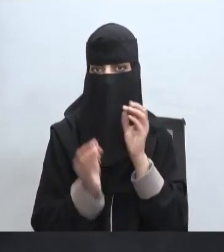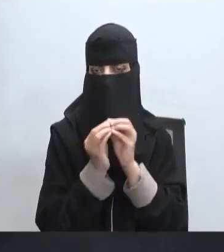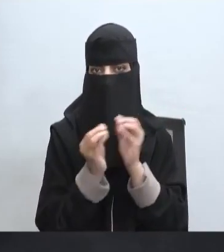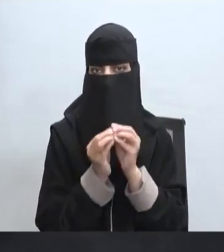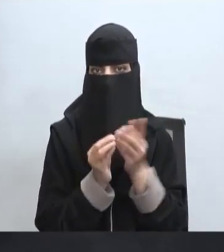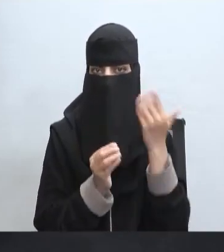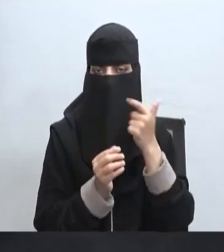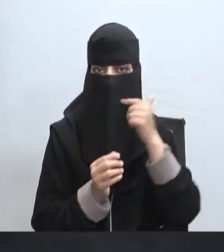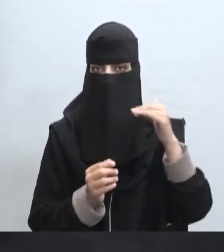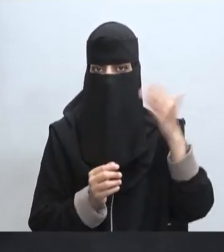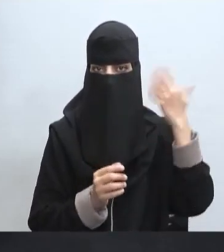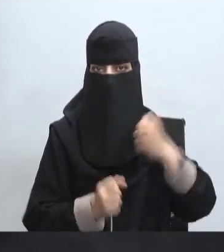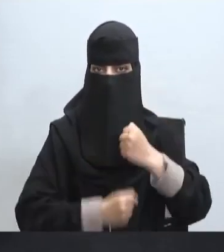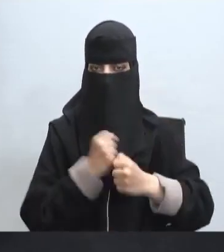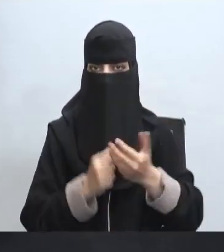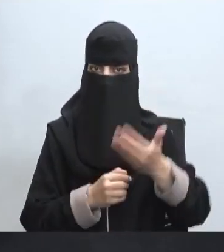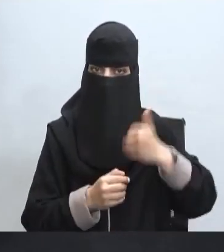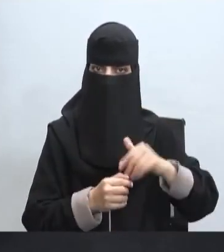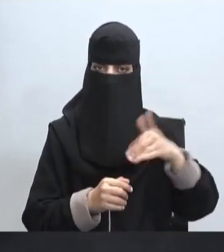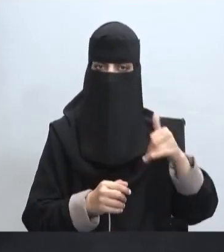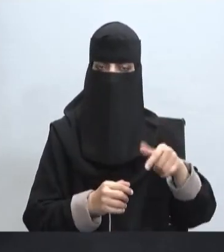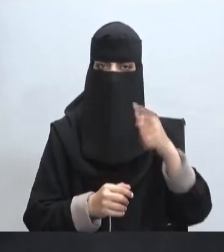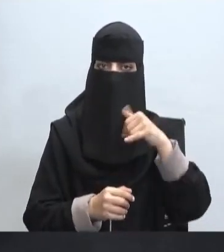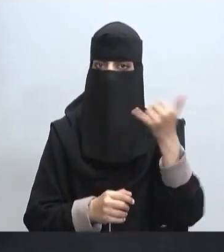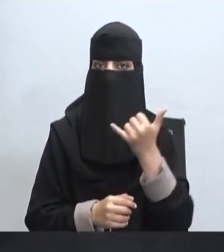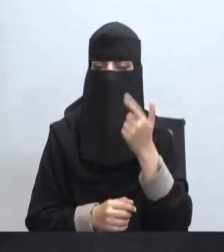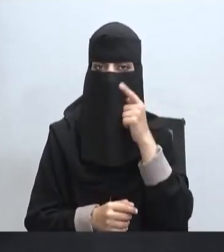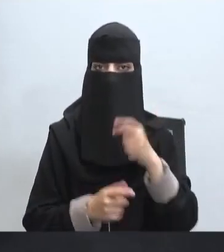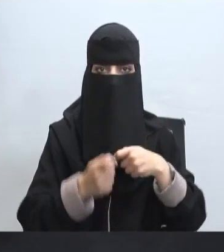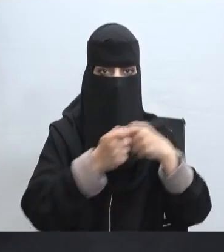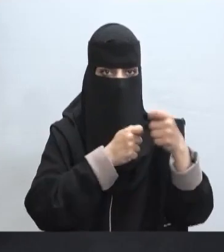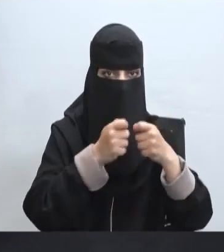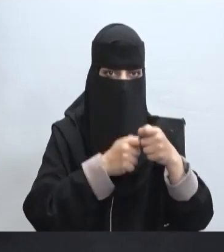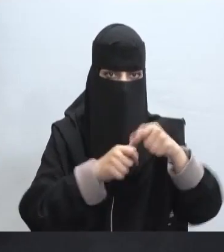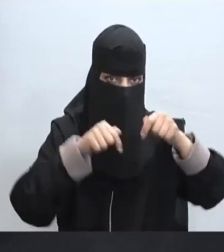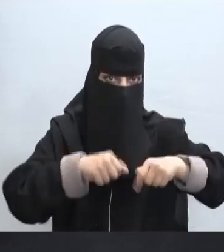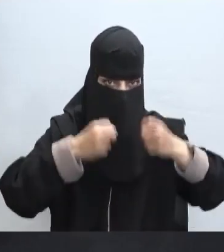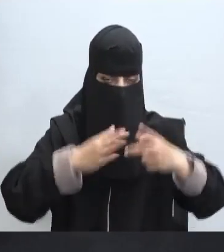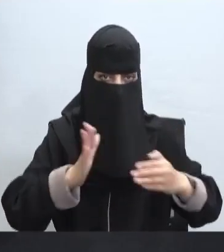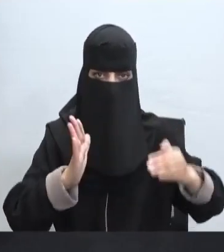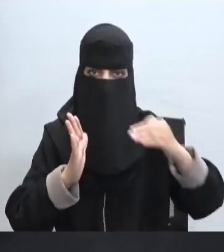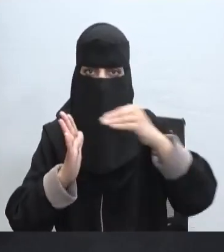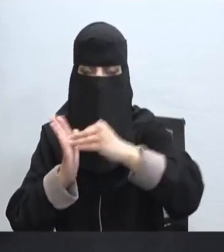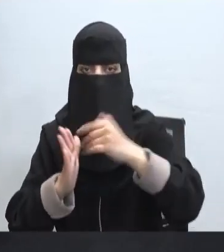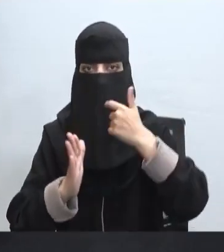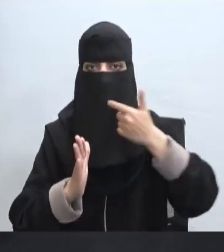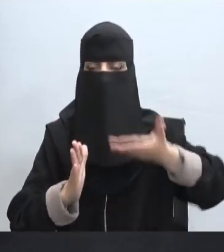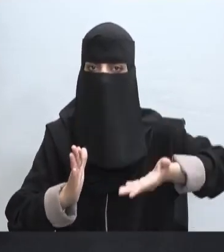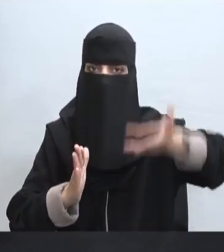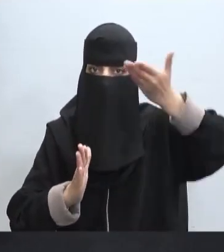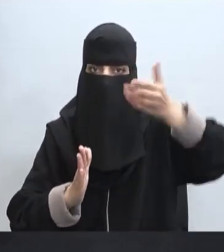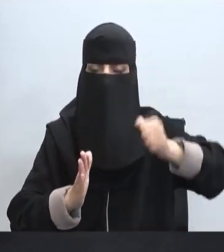المعيشيه التي كنت تعيشها من قبل التقاعد فمهم جدا ان يكون لك استثمارات من الان حتى اذا ما اتت مرحله